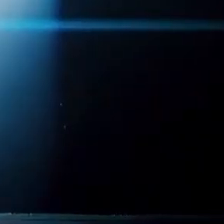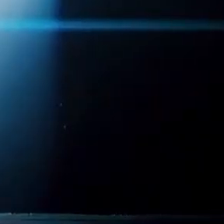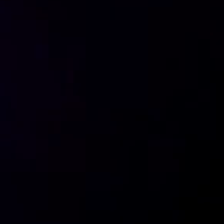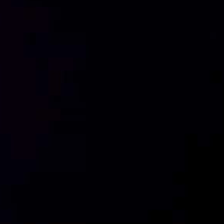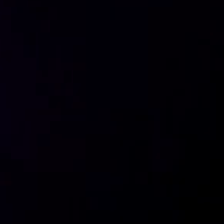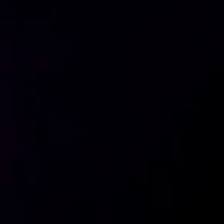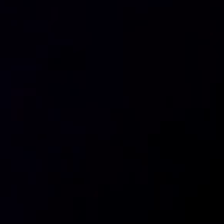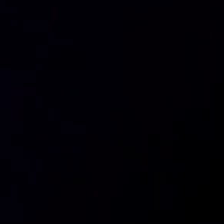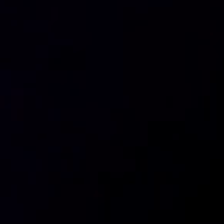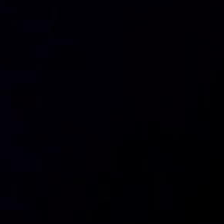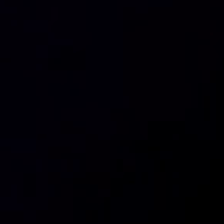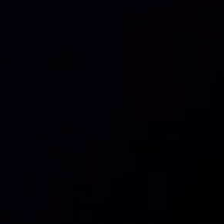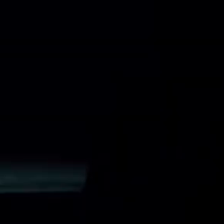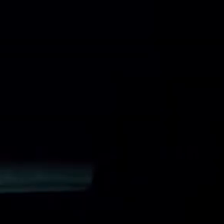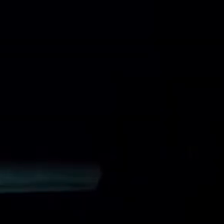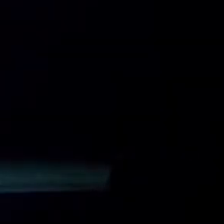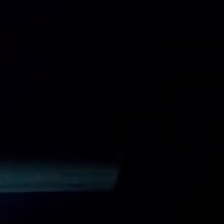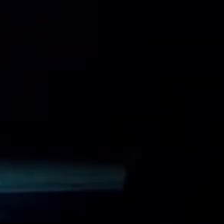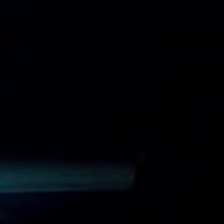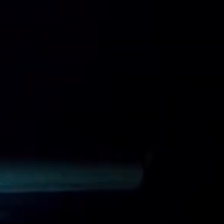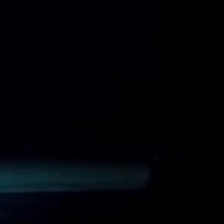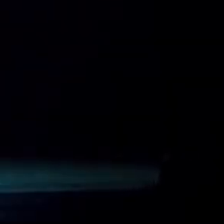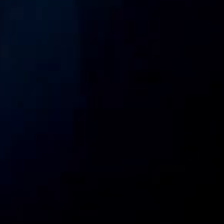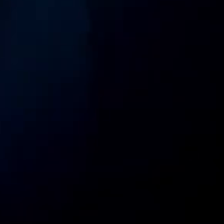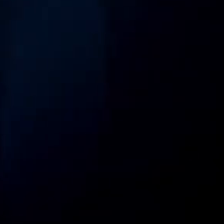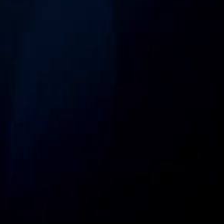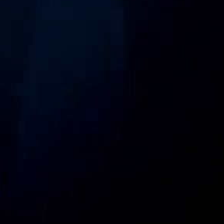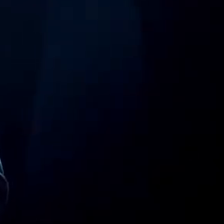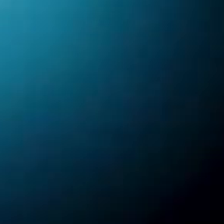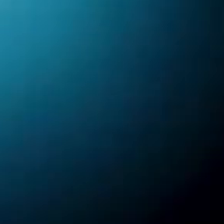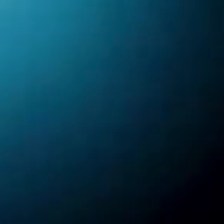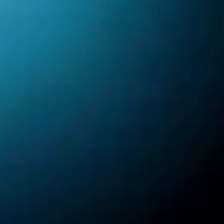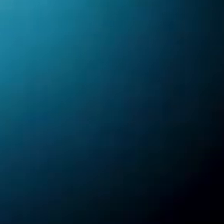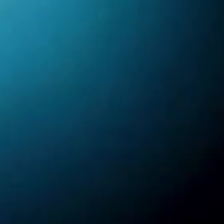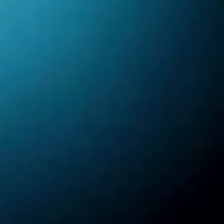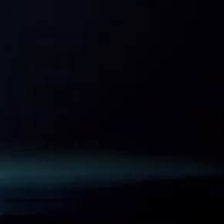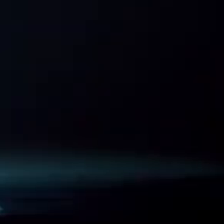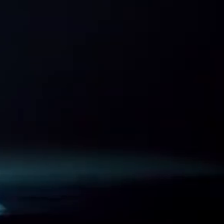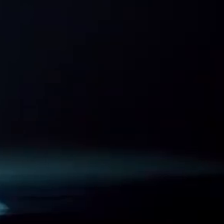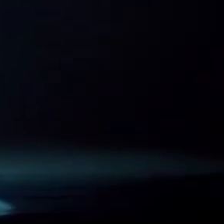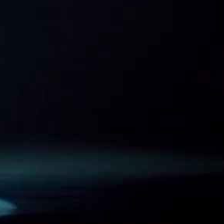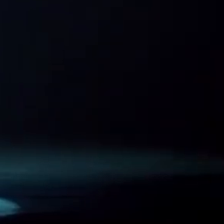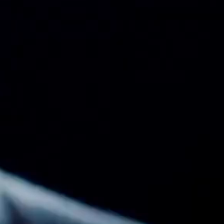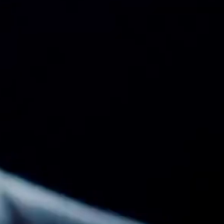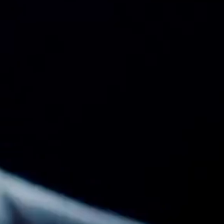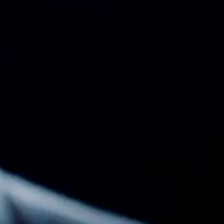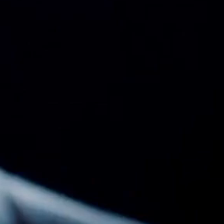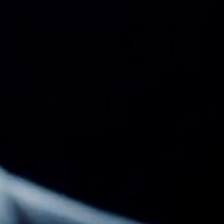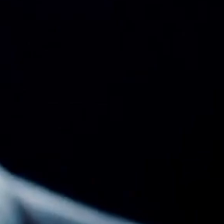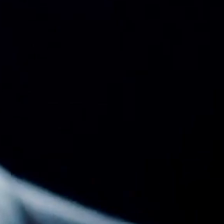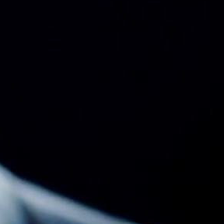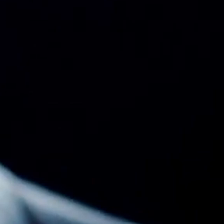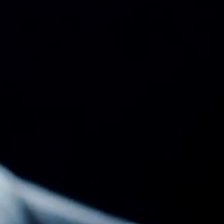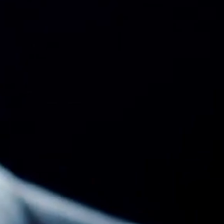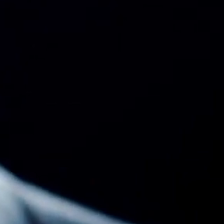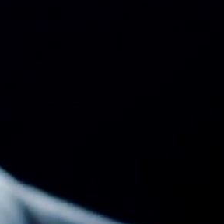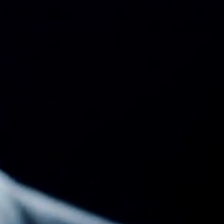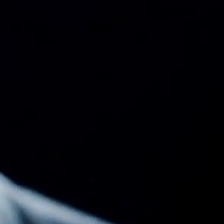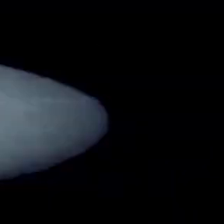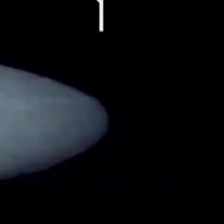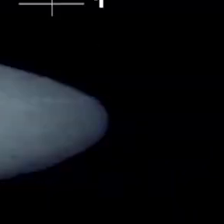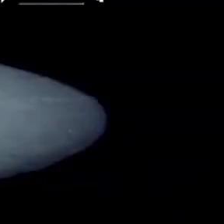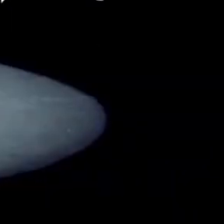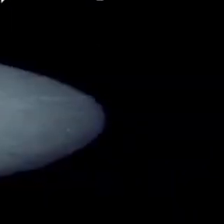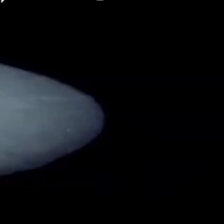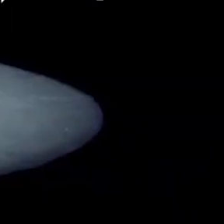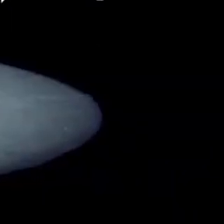încredere curajos în fiecare marți de la 2000 freedom